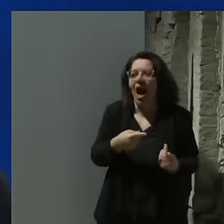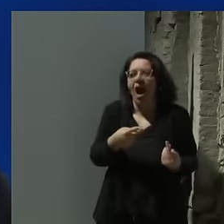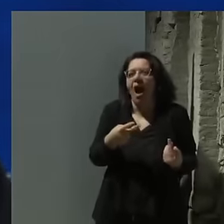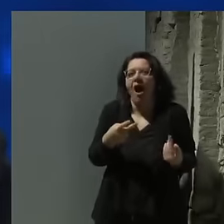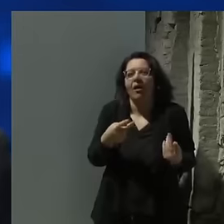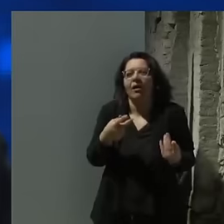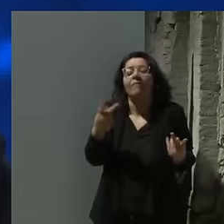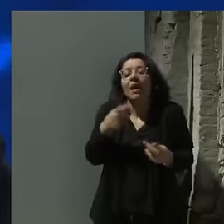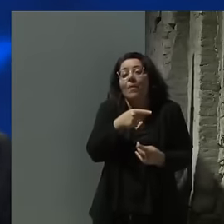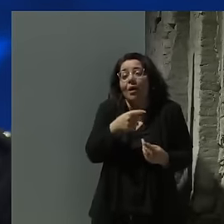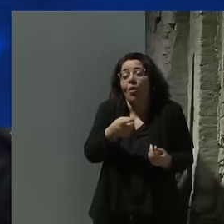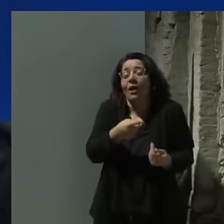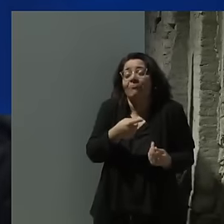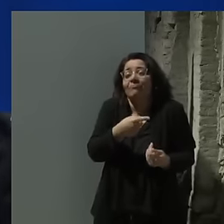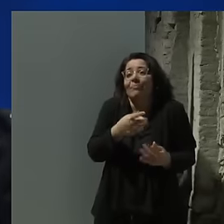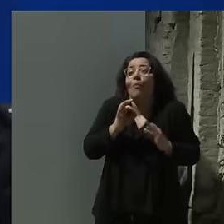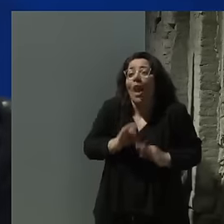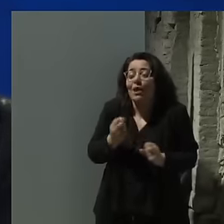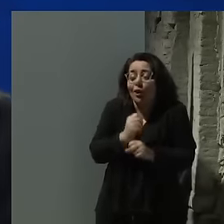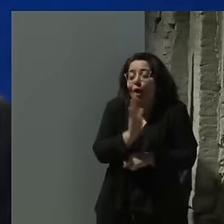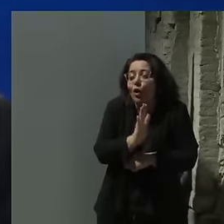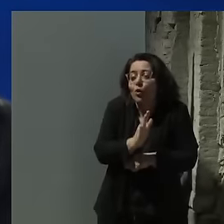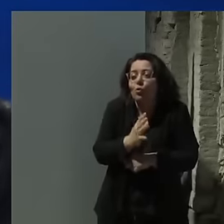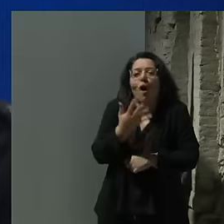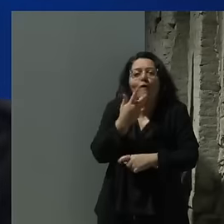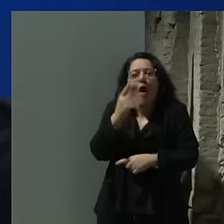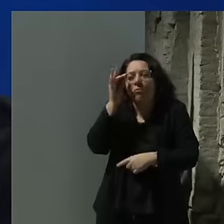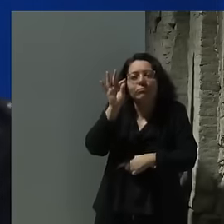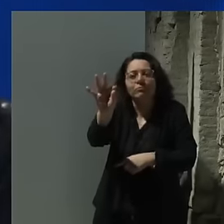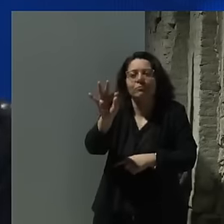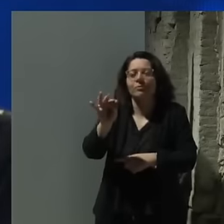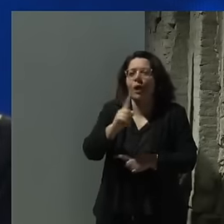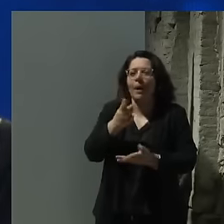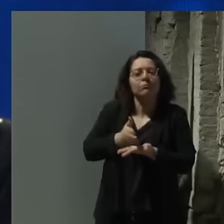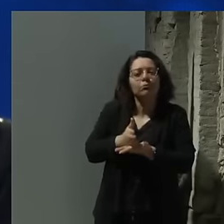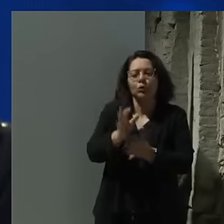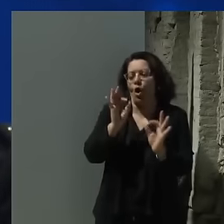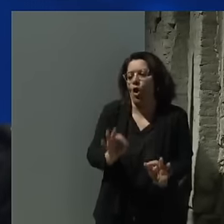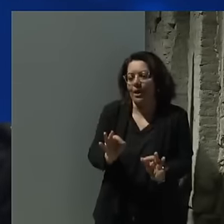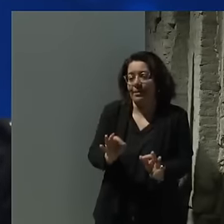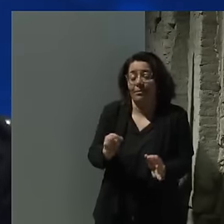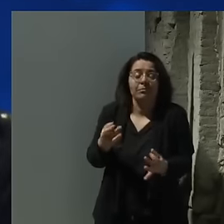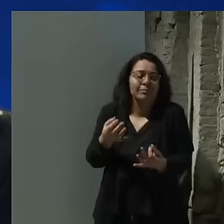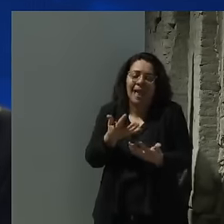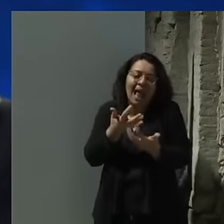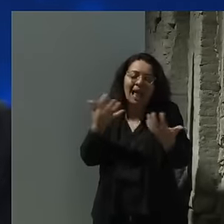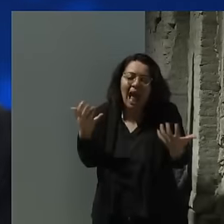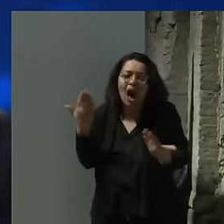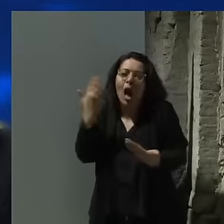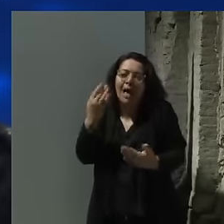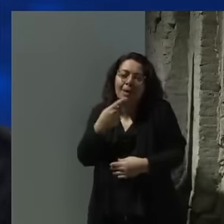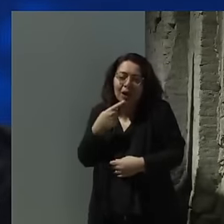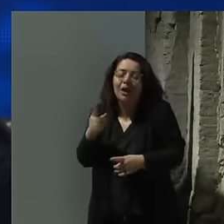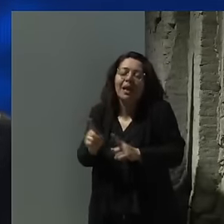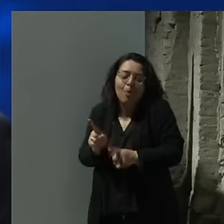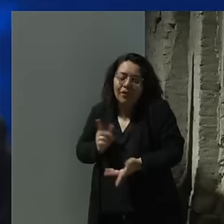quello che in cui credevano. Che dire, mio fratello è ovvio che ha sbagliato, è ovvio che era un terrorista,